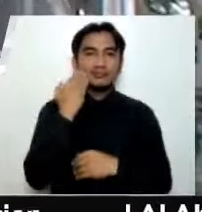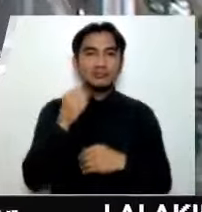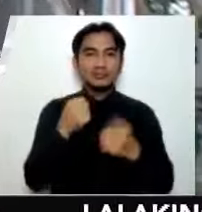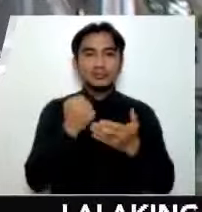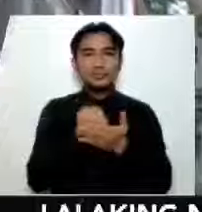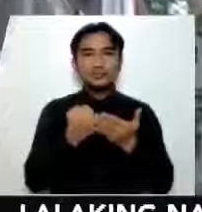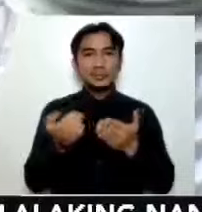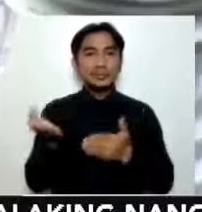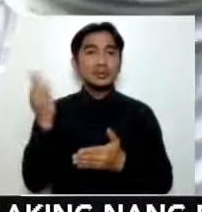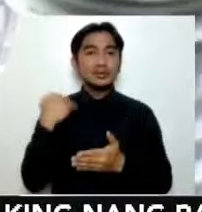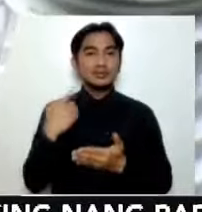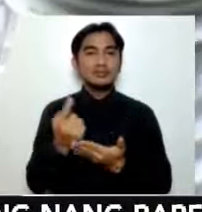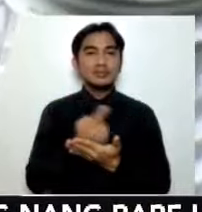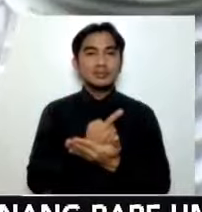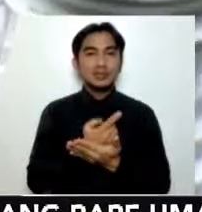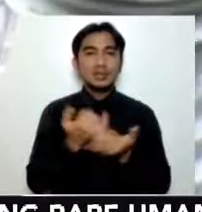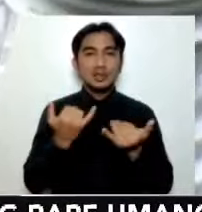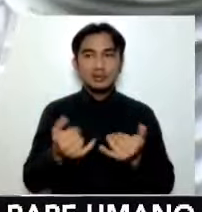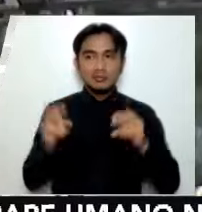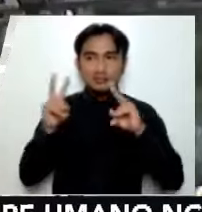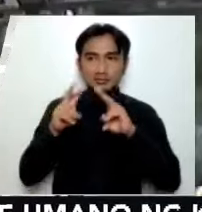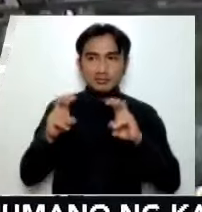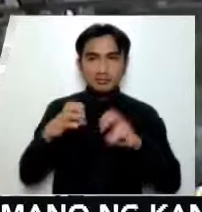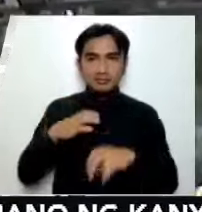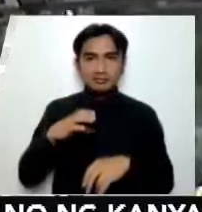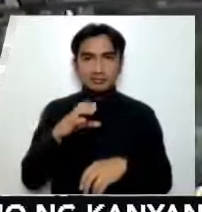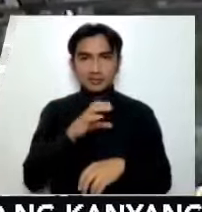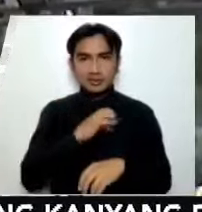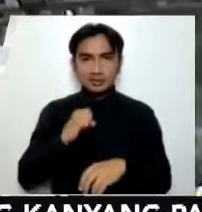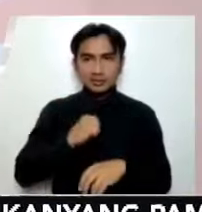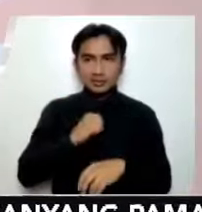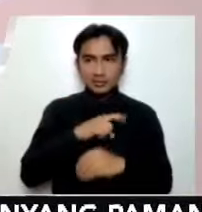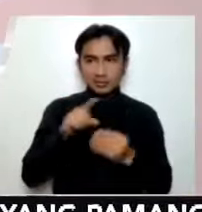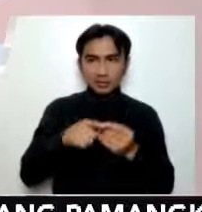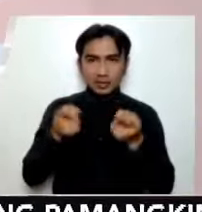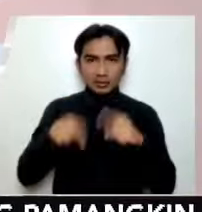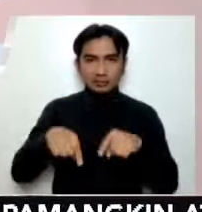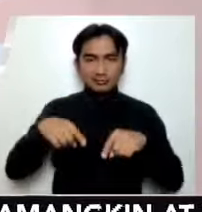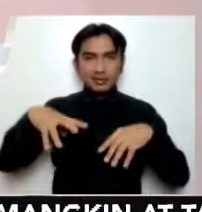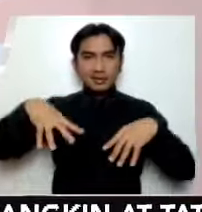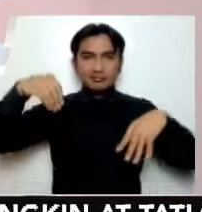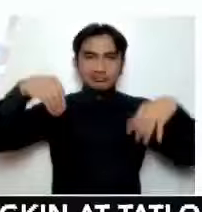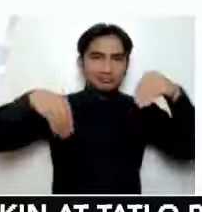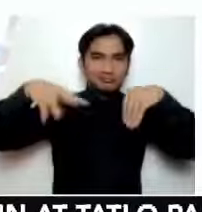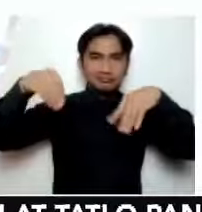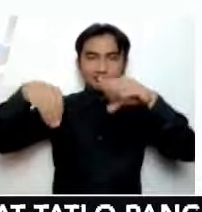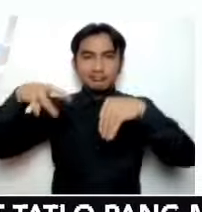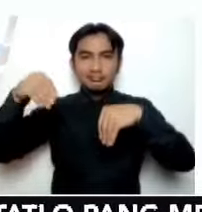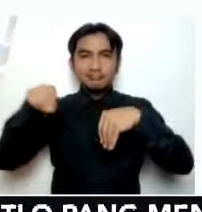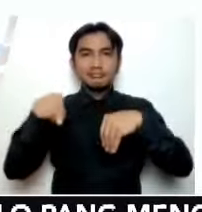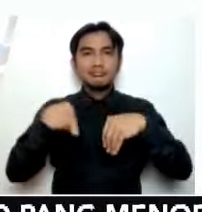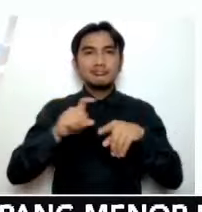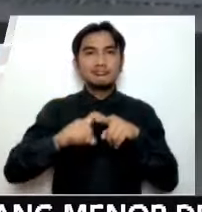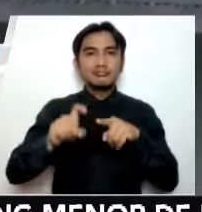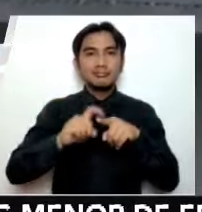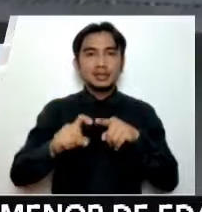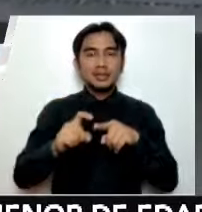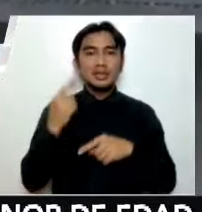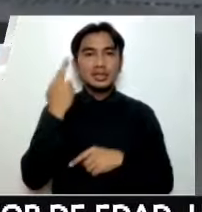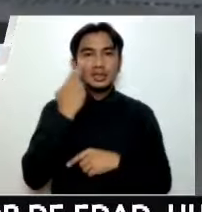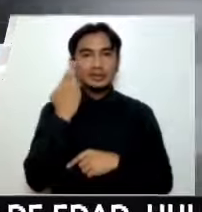imbestigahan ng camara at senado ang sunod-sunod na pagkakaroon ng red at yellow alerts hindi lang supply ng kuryente ang problema ngayong